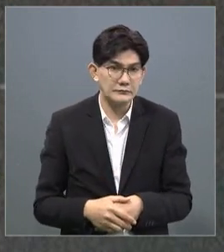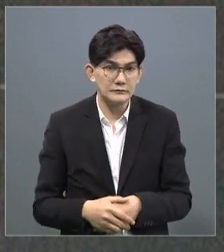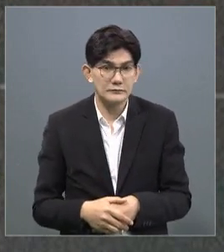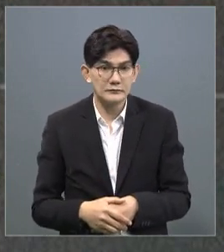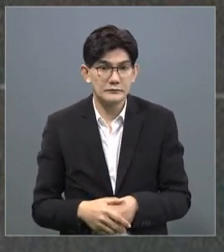ค่ะ